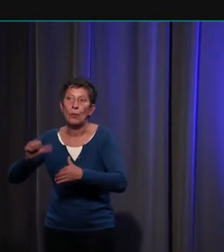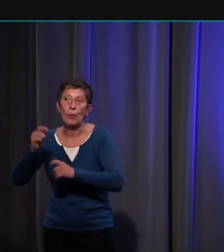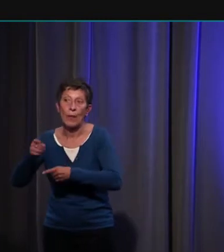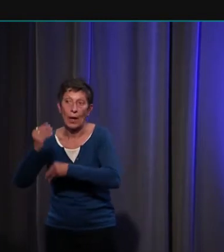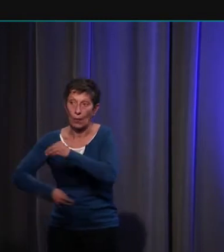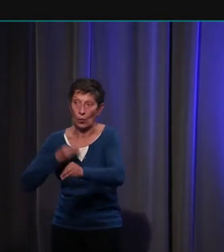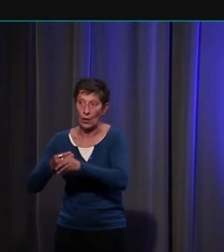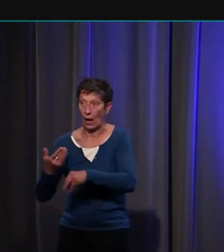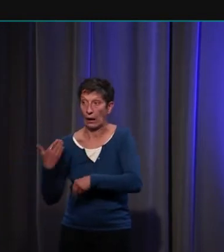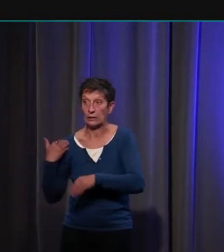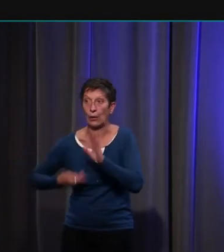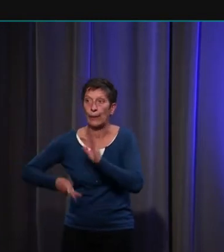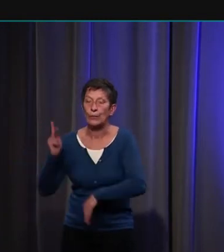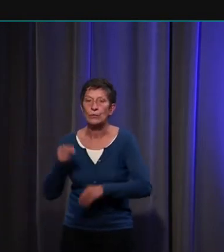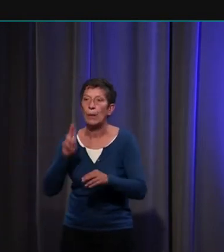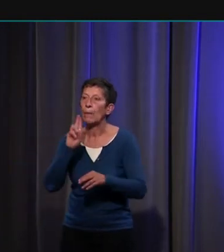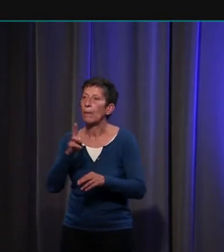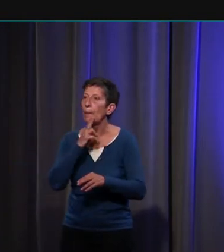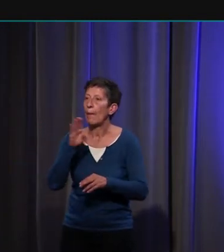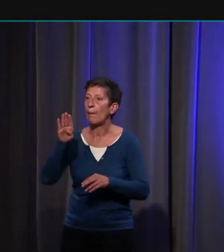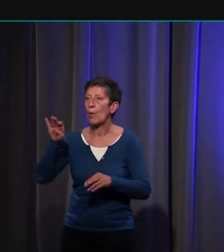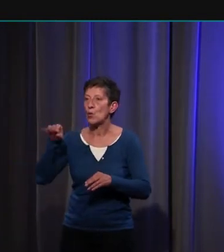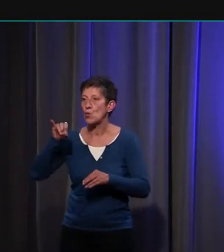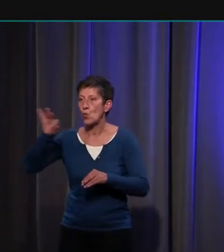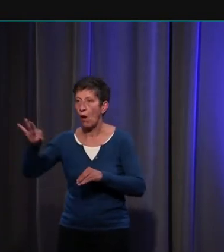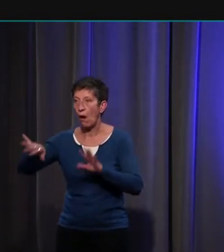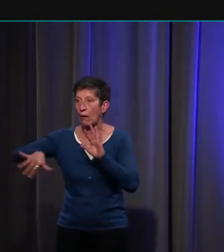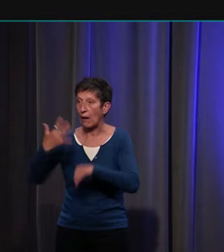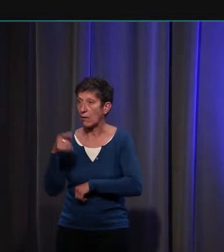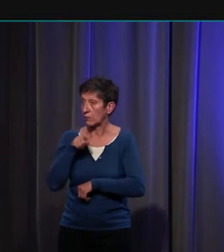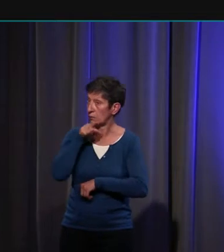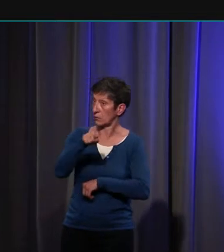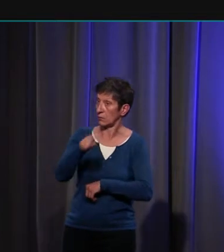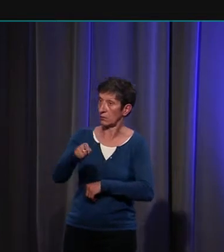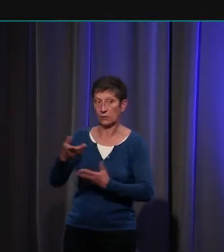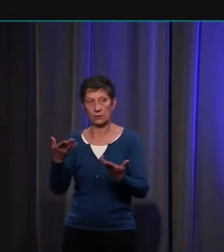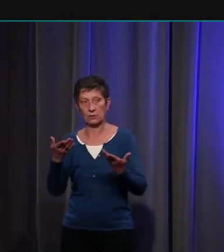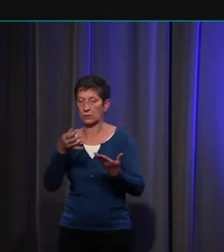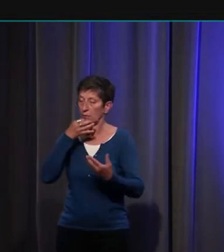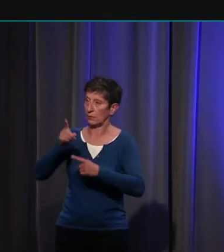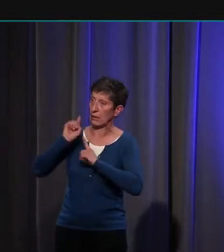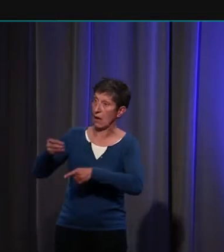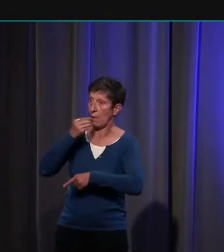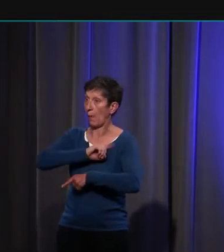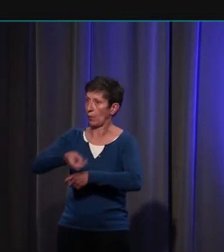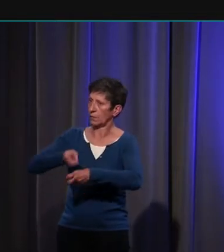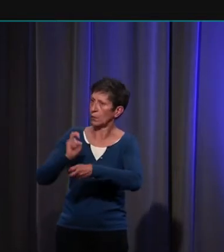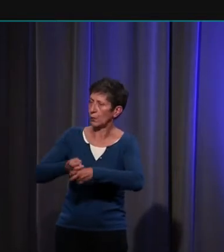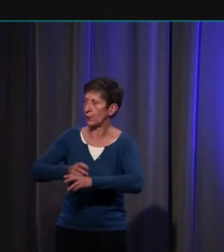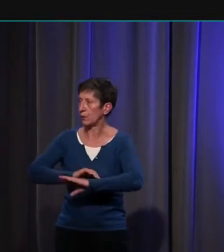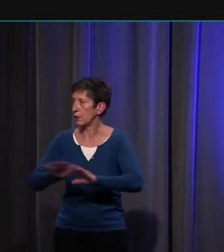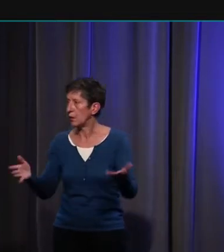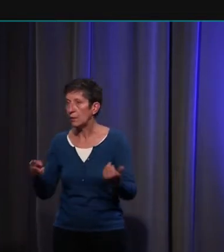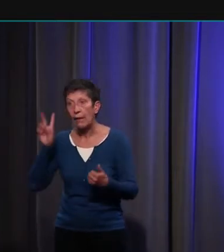le pape benoît 15 a condamné la guerre explicitement de façon très dur mais on va vous regarder les poilus qui